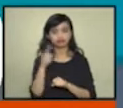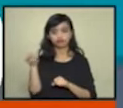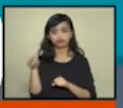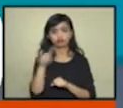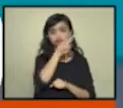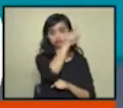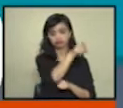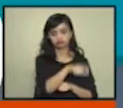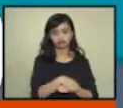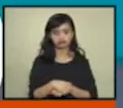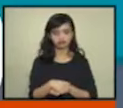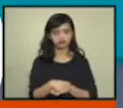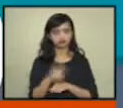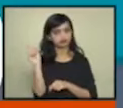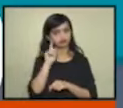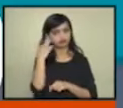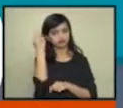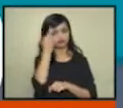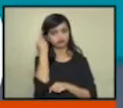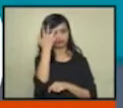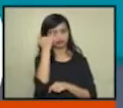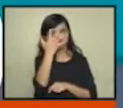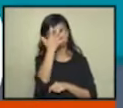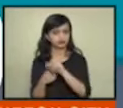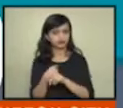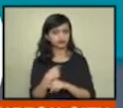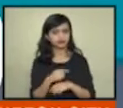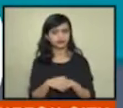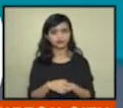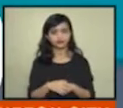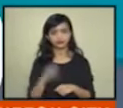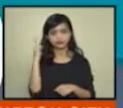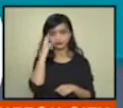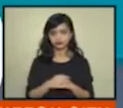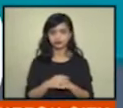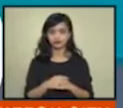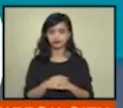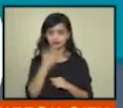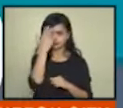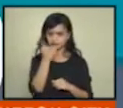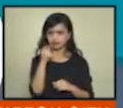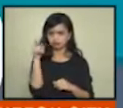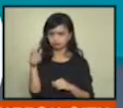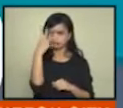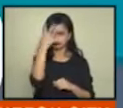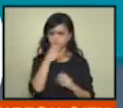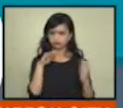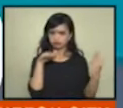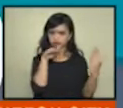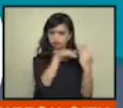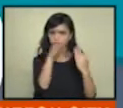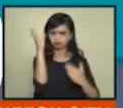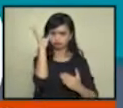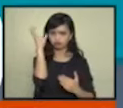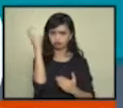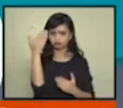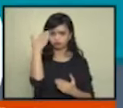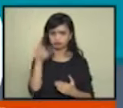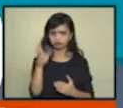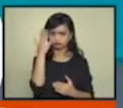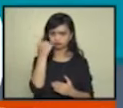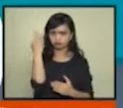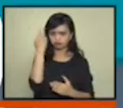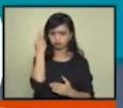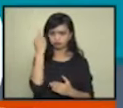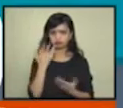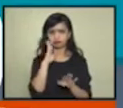kanila kung ano ang rason at nanggagalaiti ang galit nila. Romy! Opo sir. Bakit ka galit daw kay Chito? Hindi niya kasi alam kung bakit ka